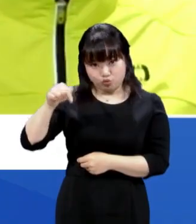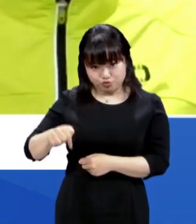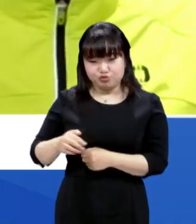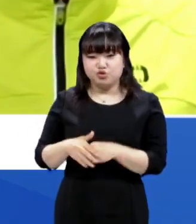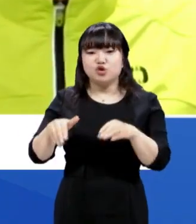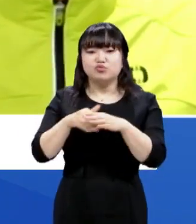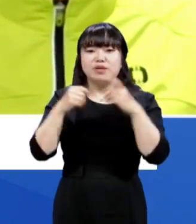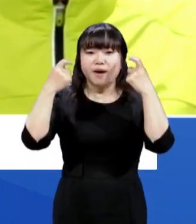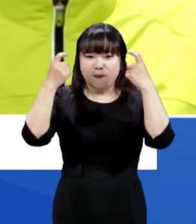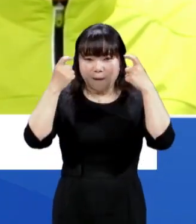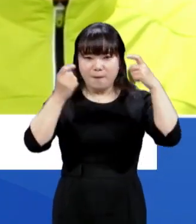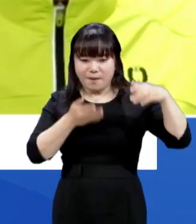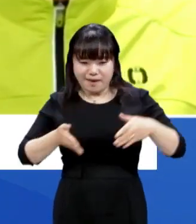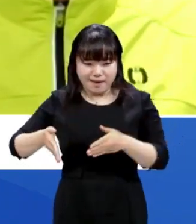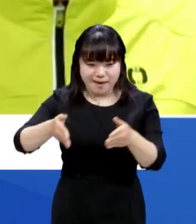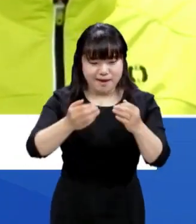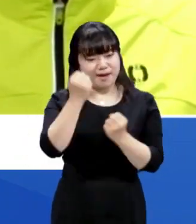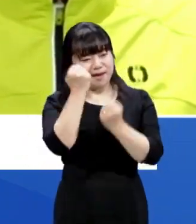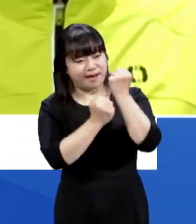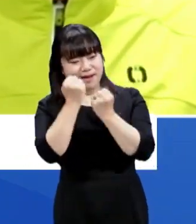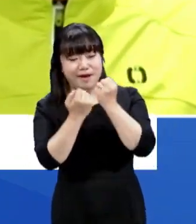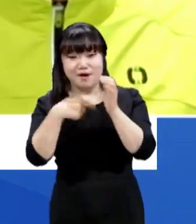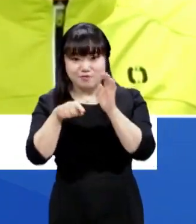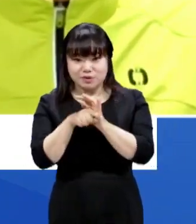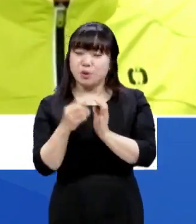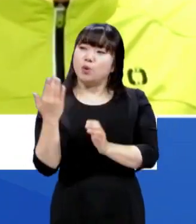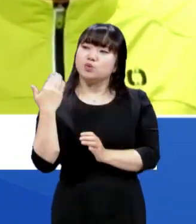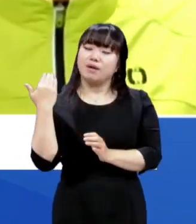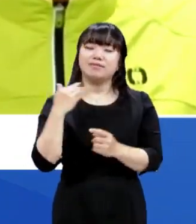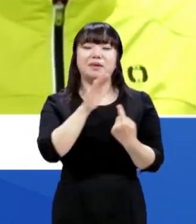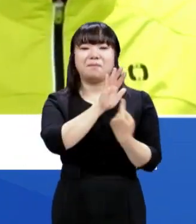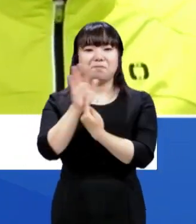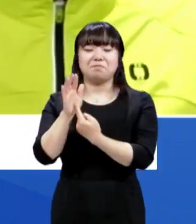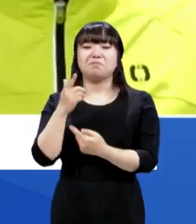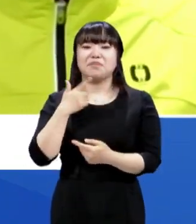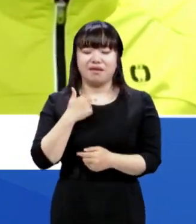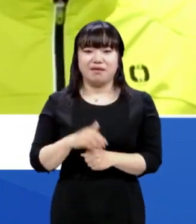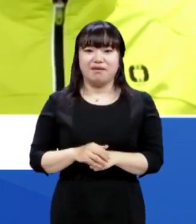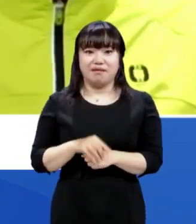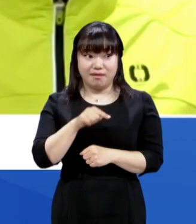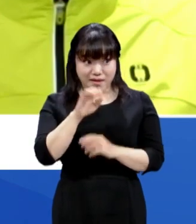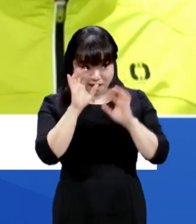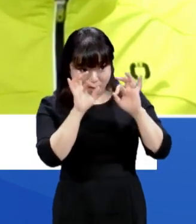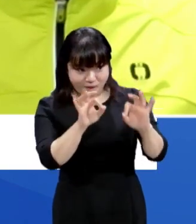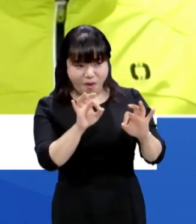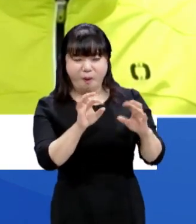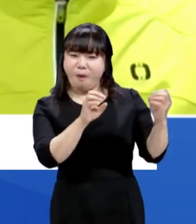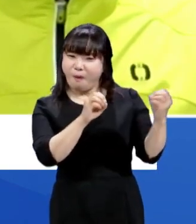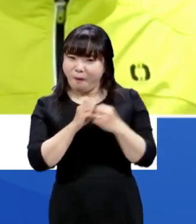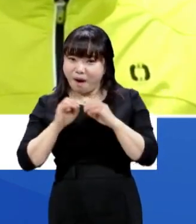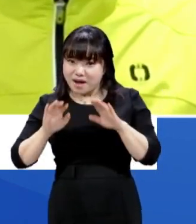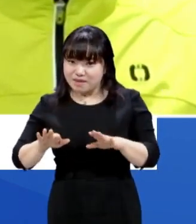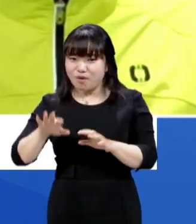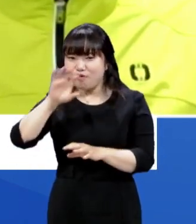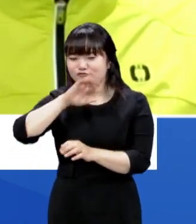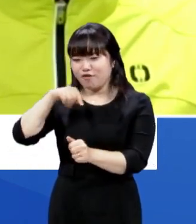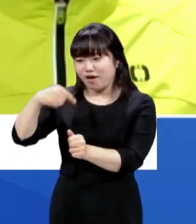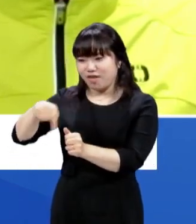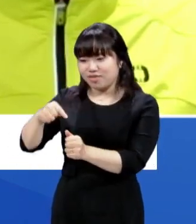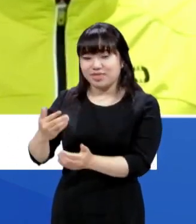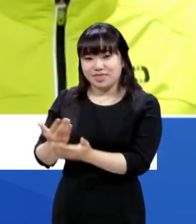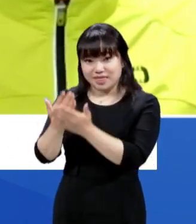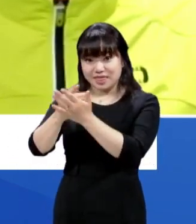문화 관광 파운드로 조성할 것이라는 계획을 최근에 발표했습니다 이렇게 되면 이번 양성 과정에서